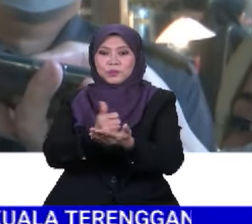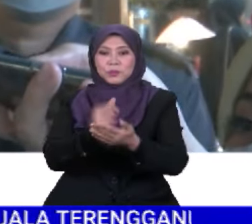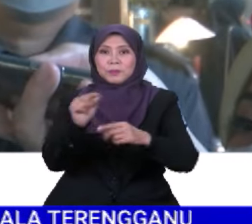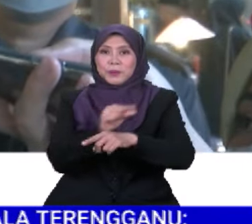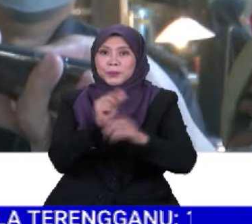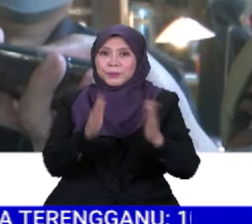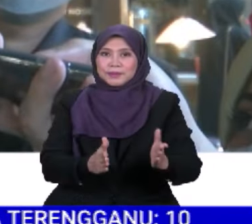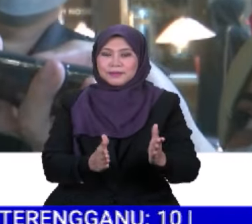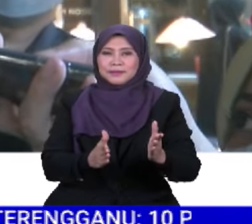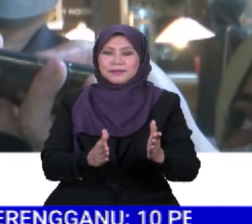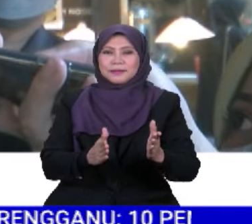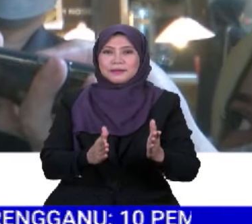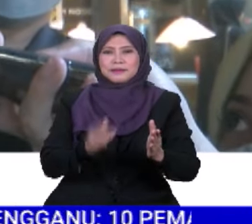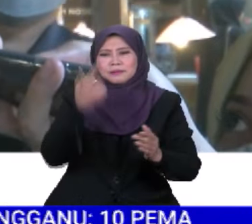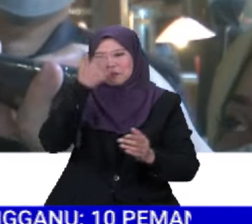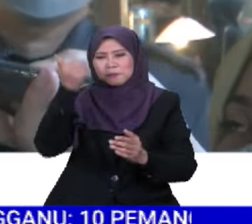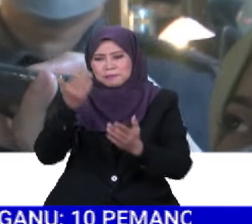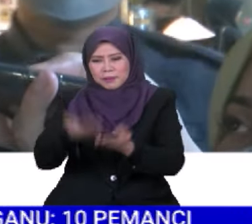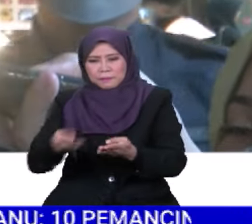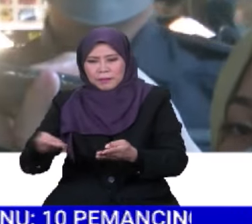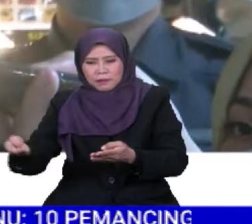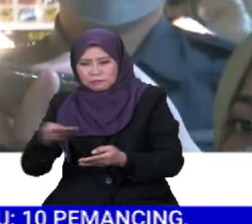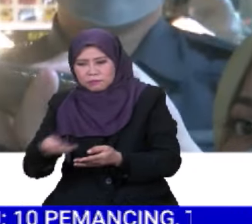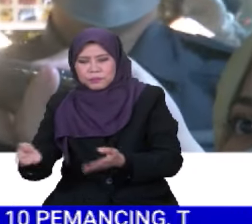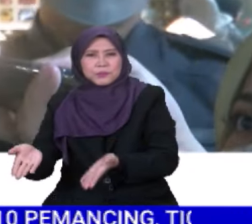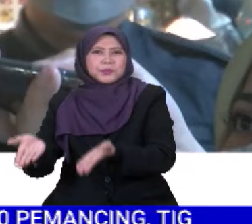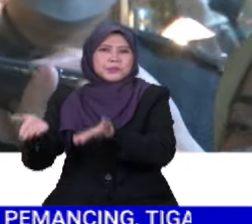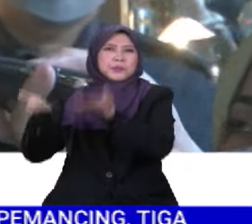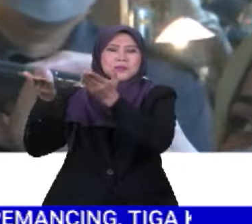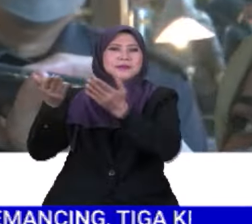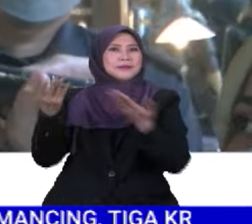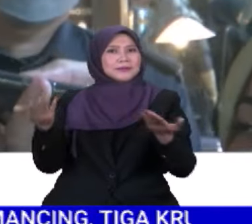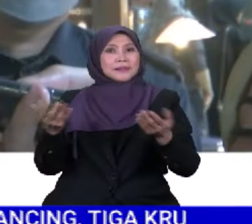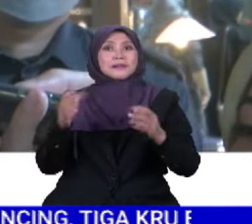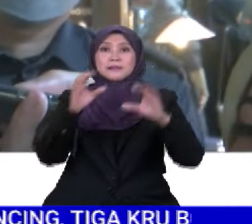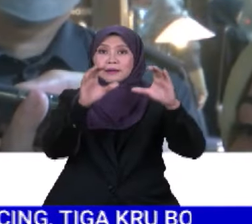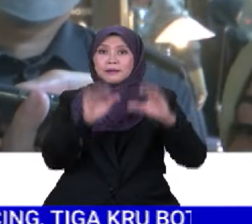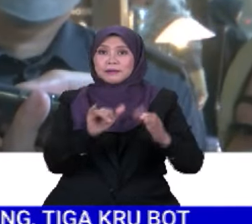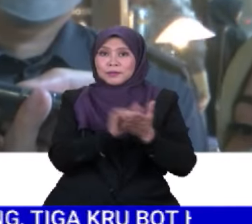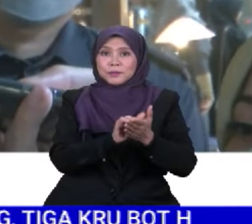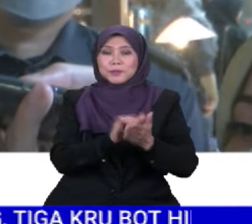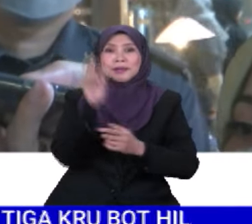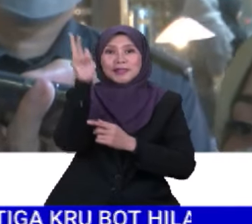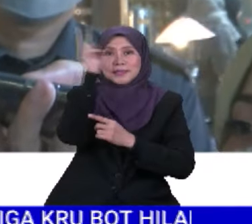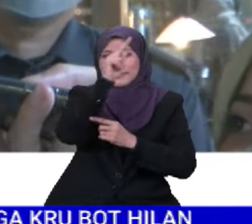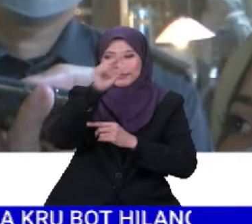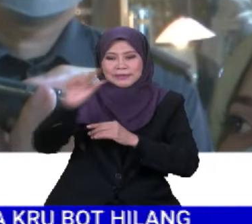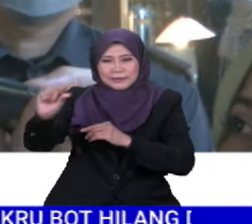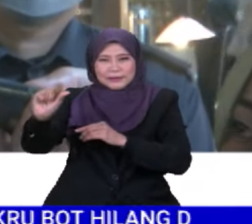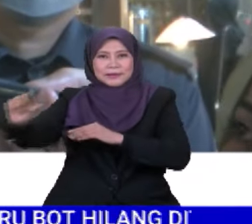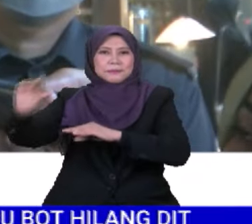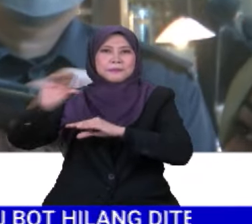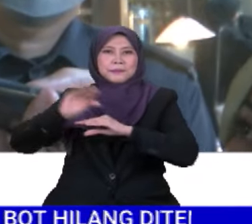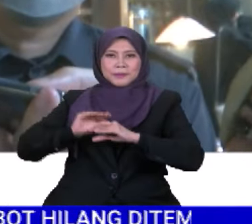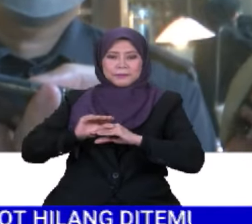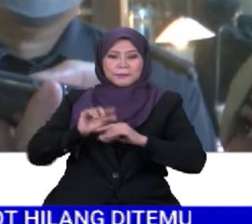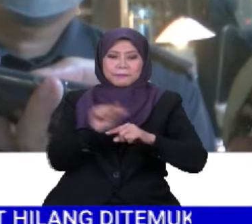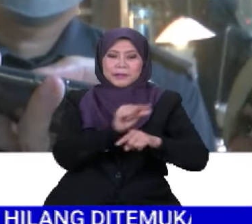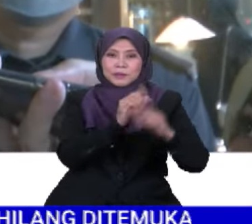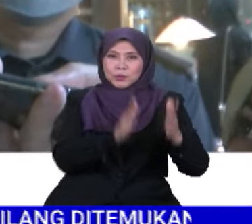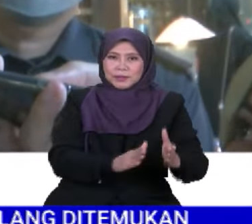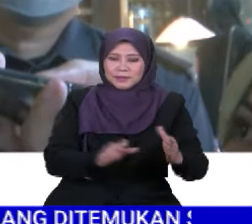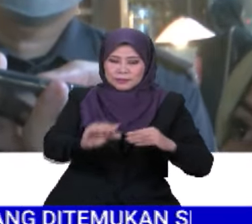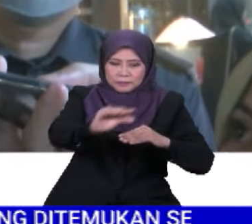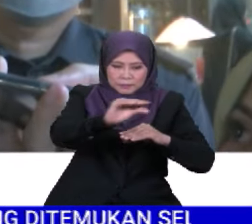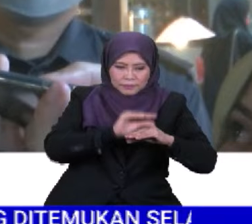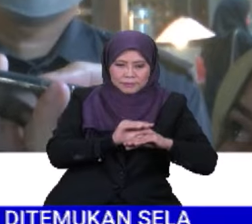offset daripada kenaikan barang-barang yang tak dapat dielakkan. Jadi dengan cara begini, kerajaan tampung sedikit, pengguna pun tampung